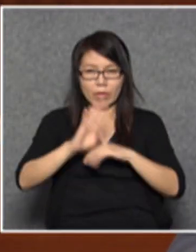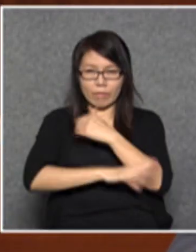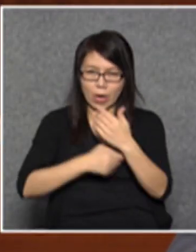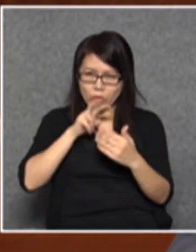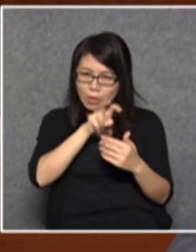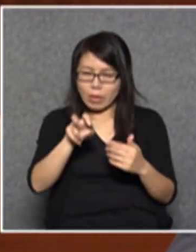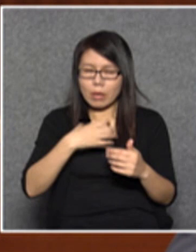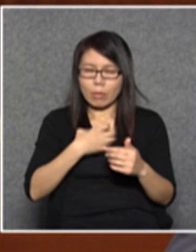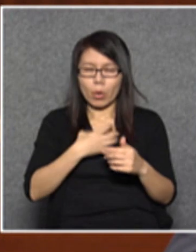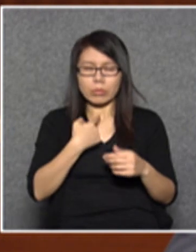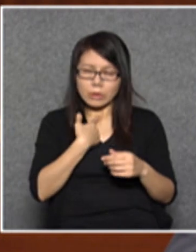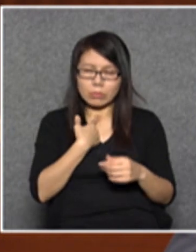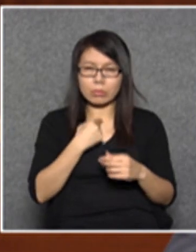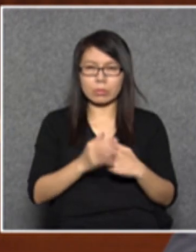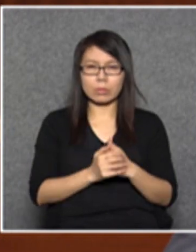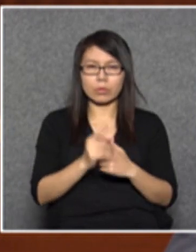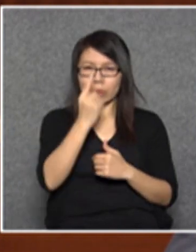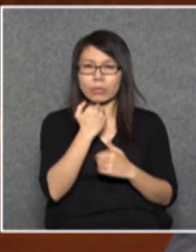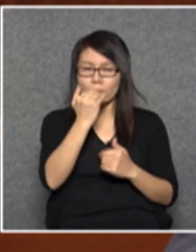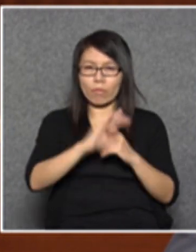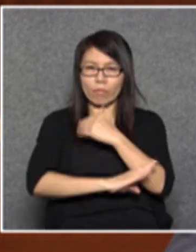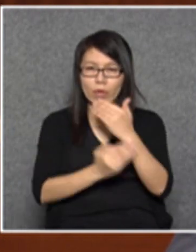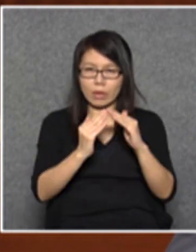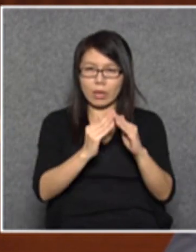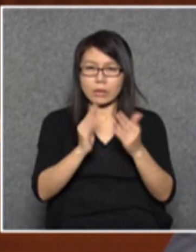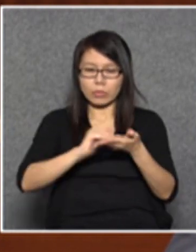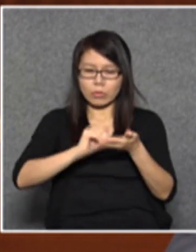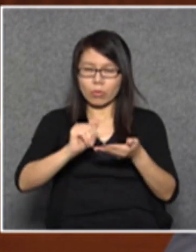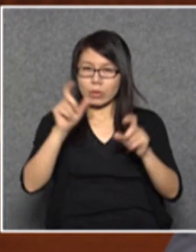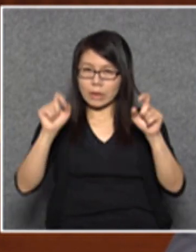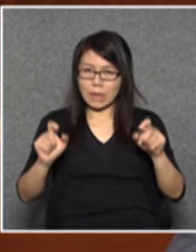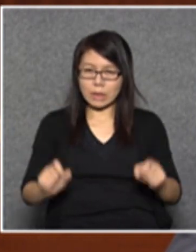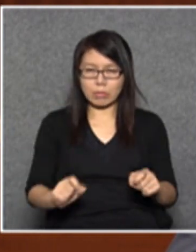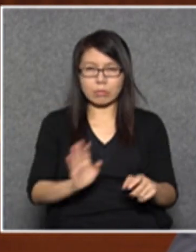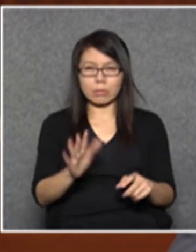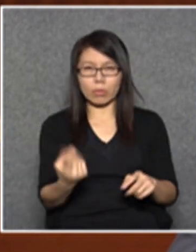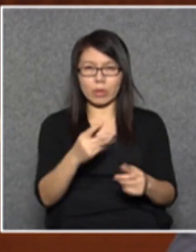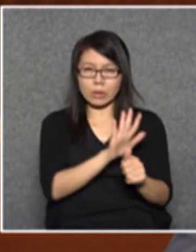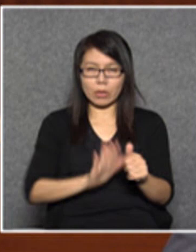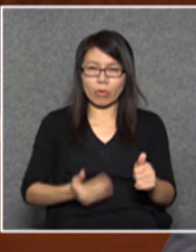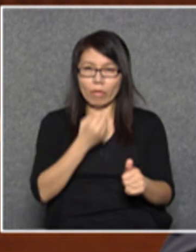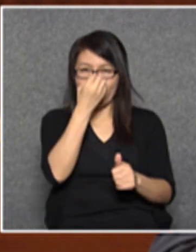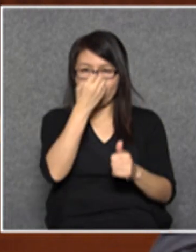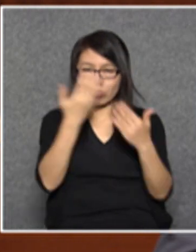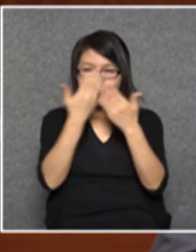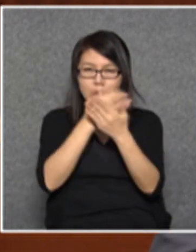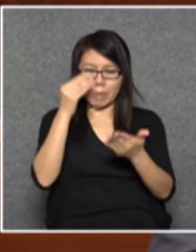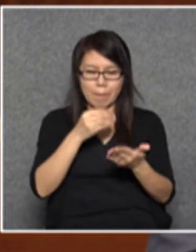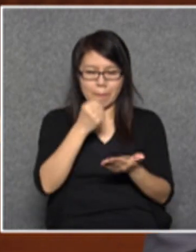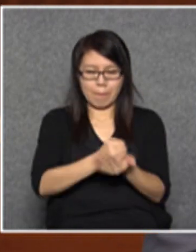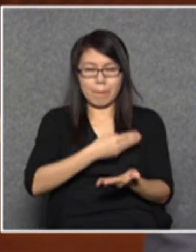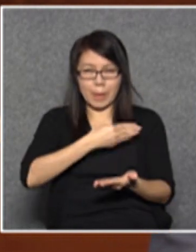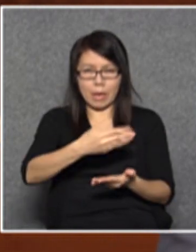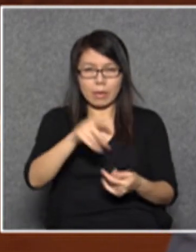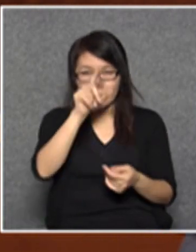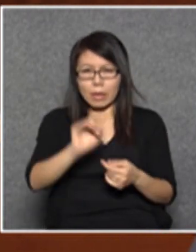求上訴法庭是澄清的，因為這個不是只是影響港市發牌的問題，還有其他方面的